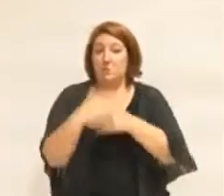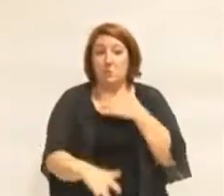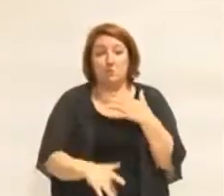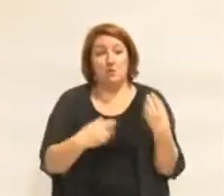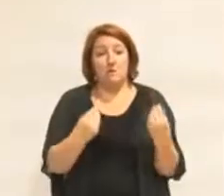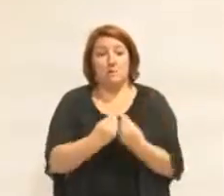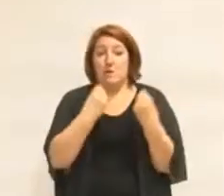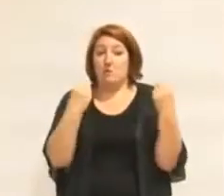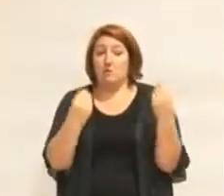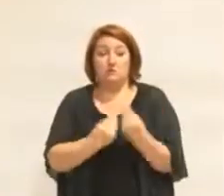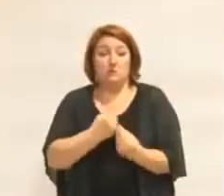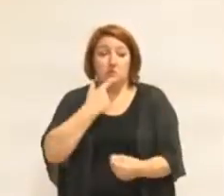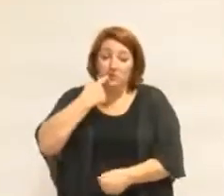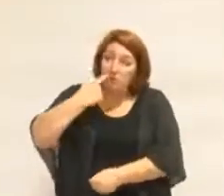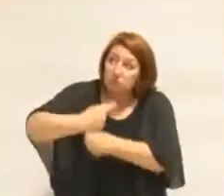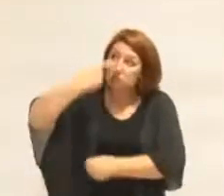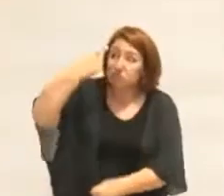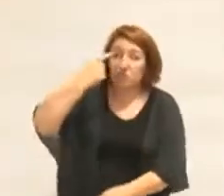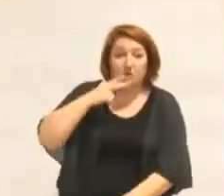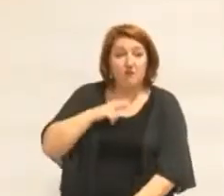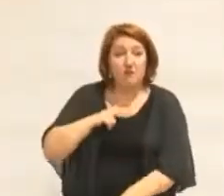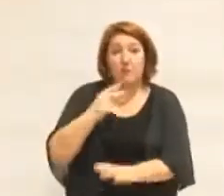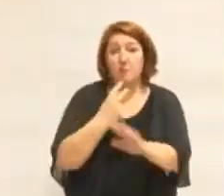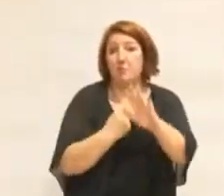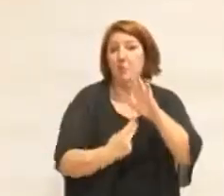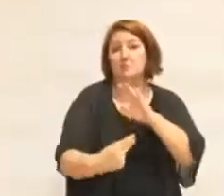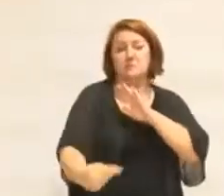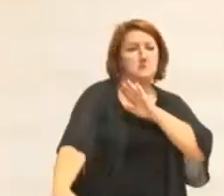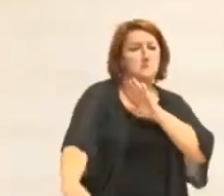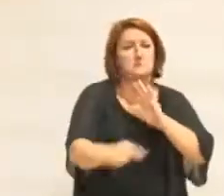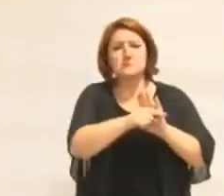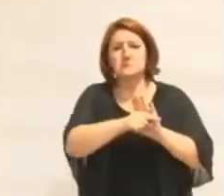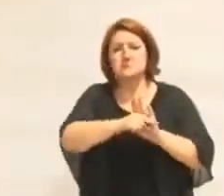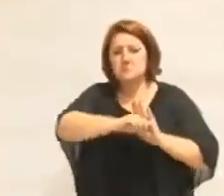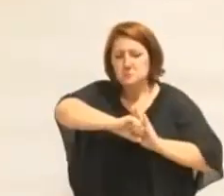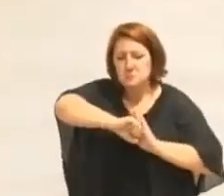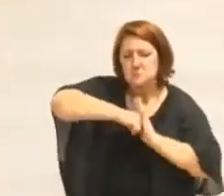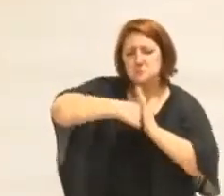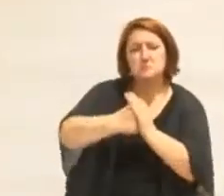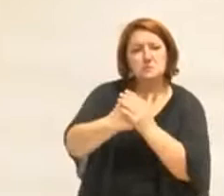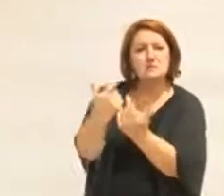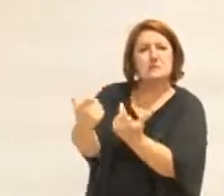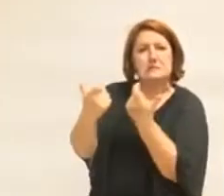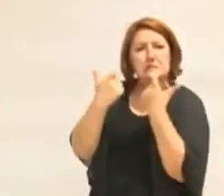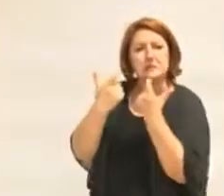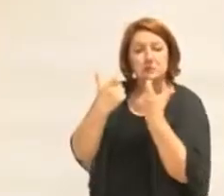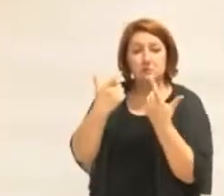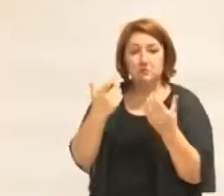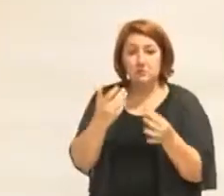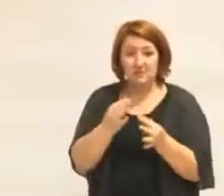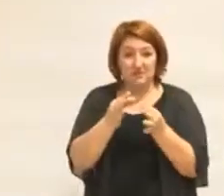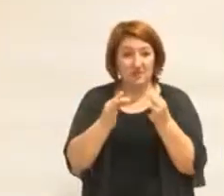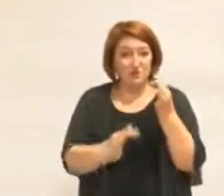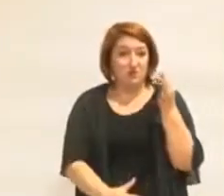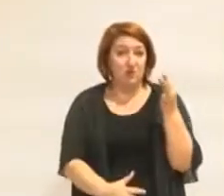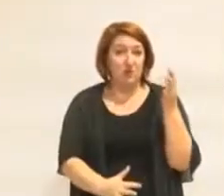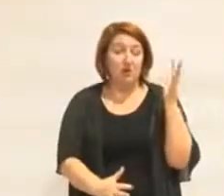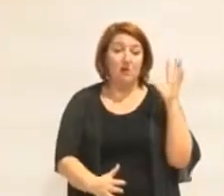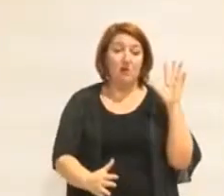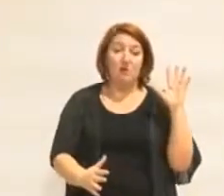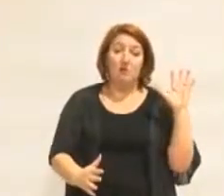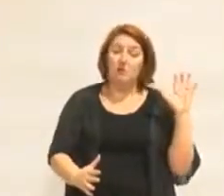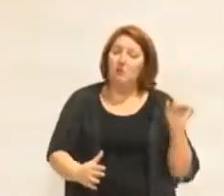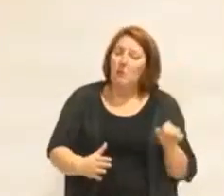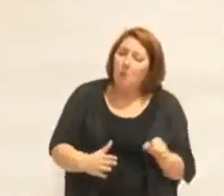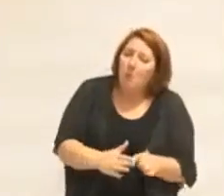va nous imposer, en effet, un cadre, un encadrement qui rendra obsolète la notion